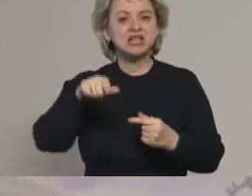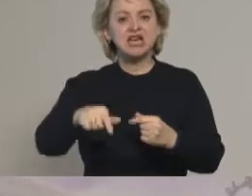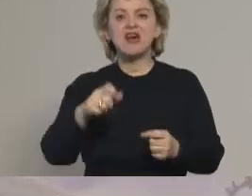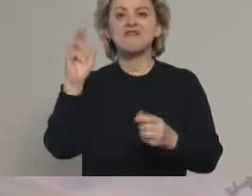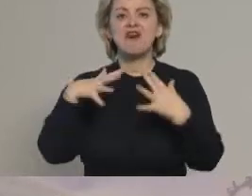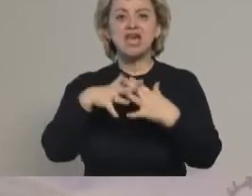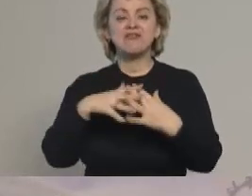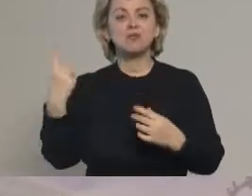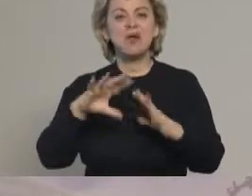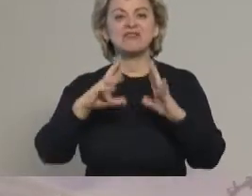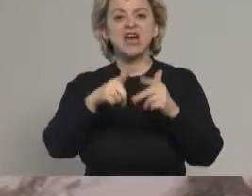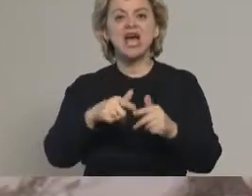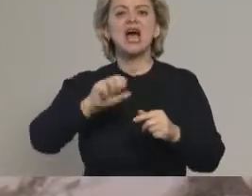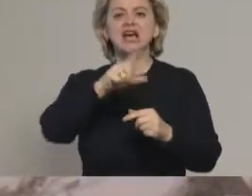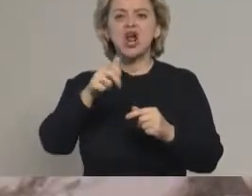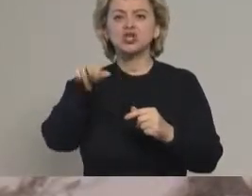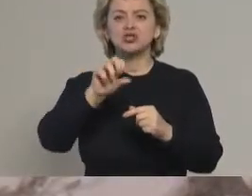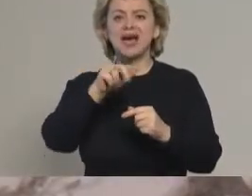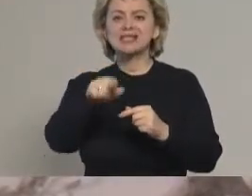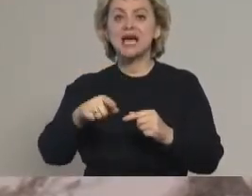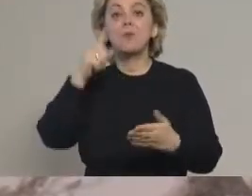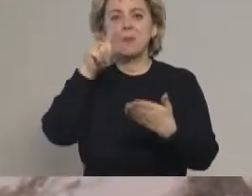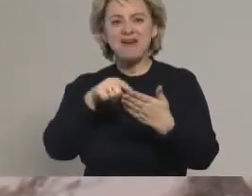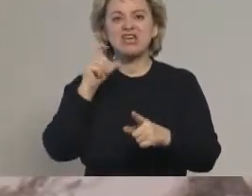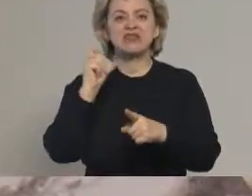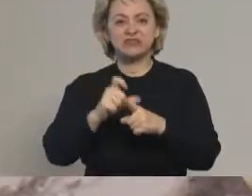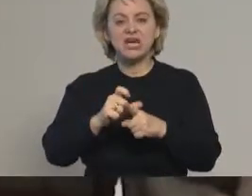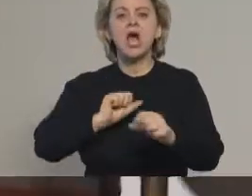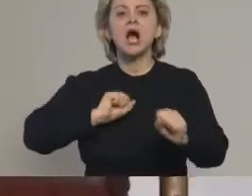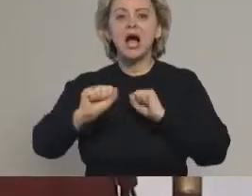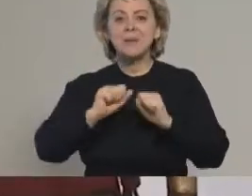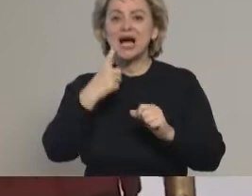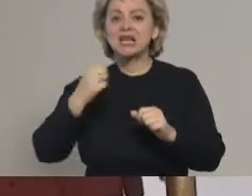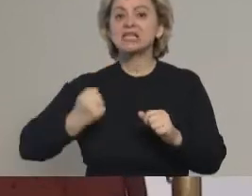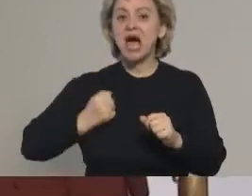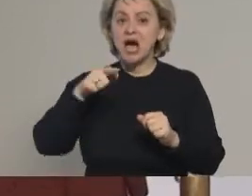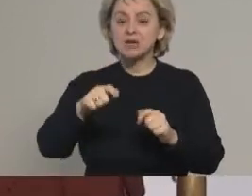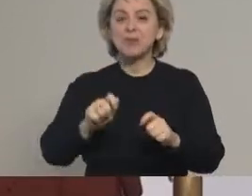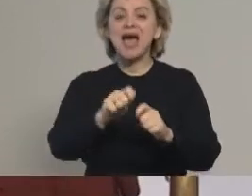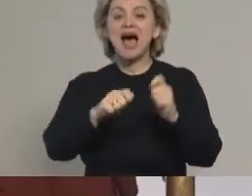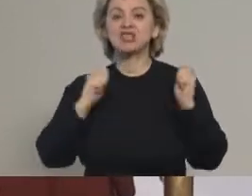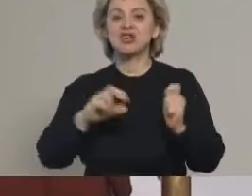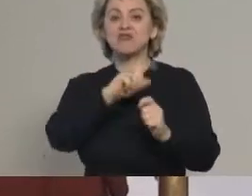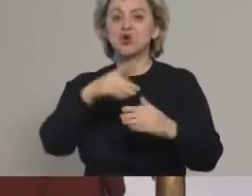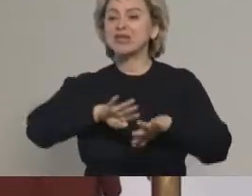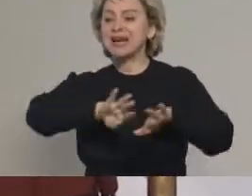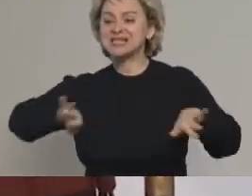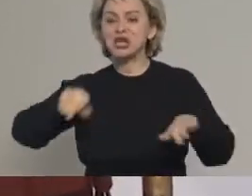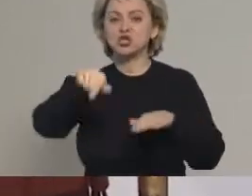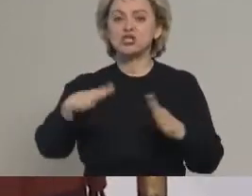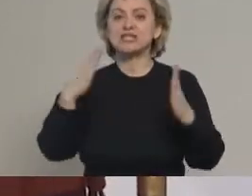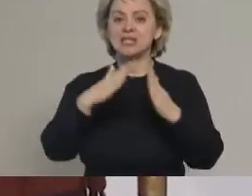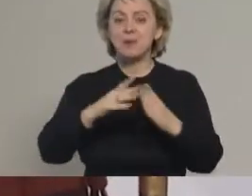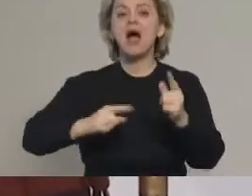воевать. Первая мировая, гражданская. И, поверив обещаниям, командование Красной армии открыли фронт и разошлись по домам.